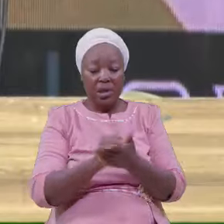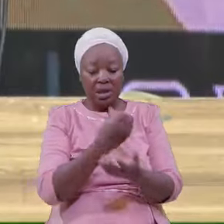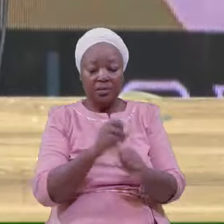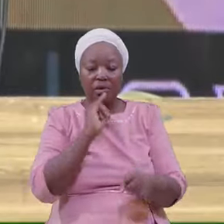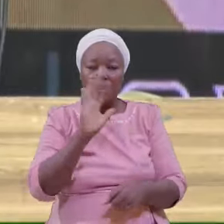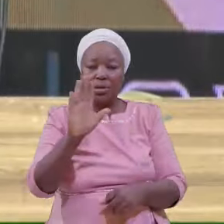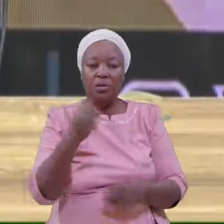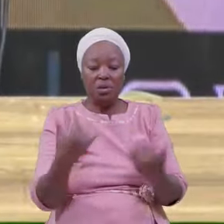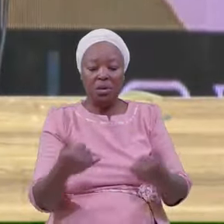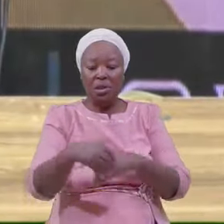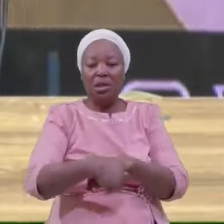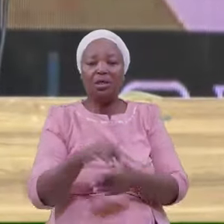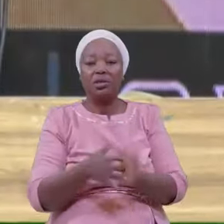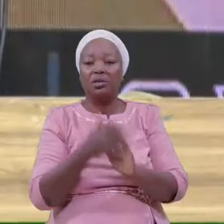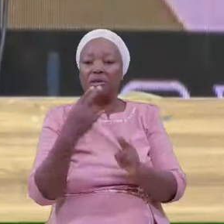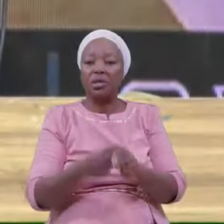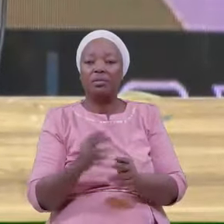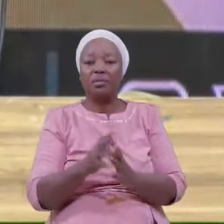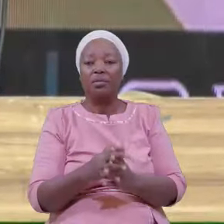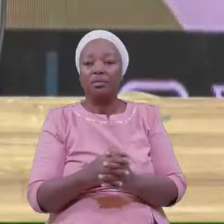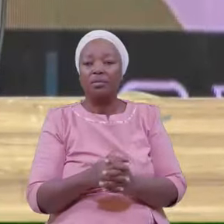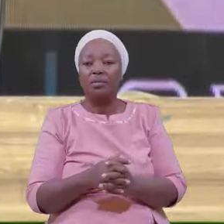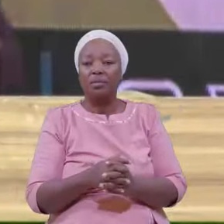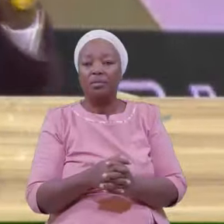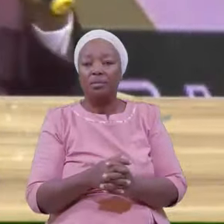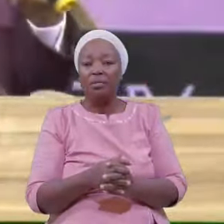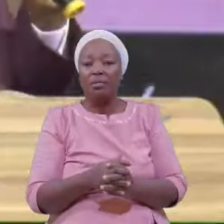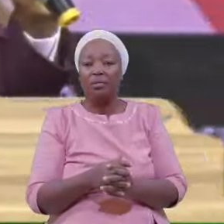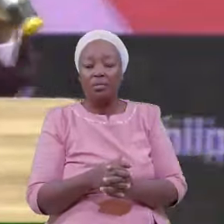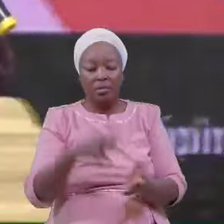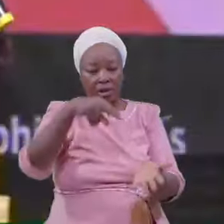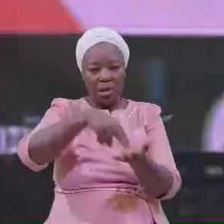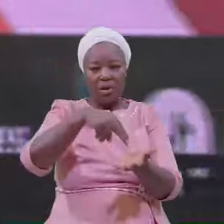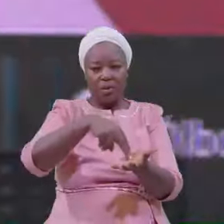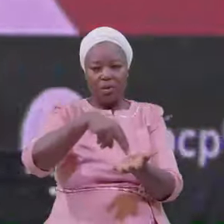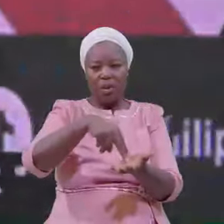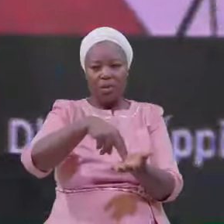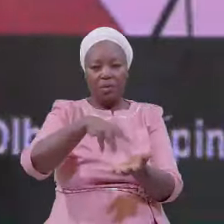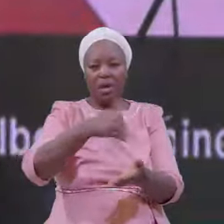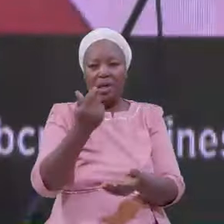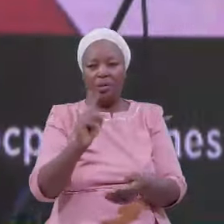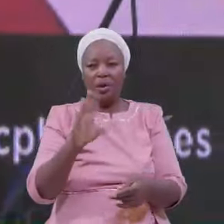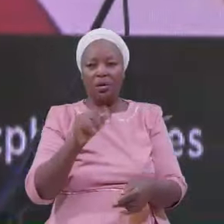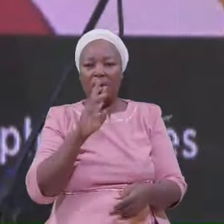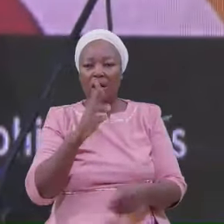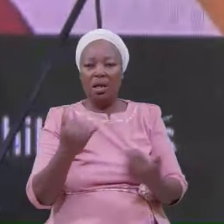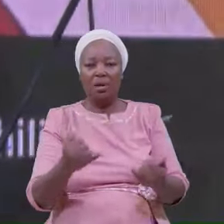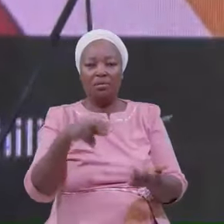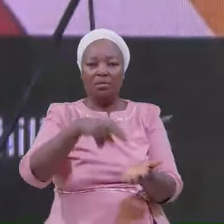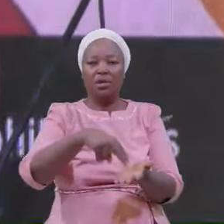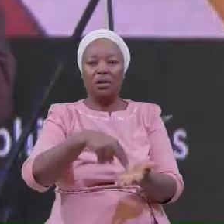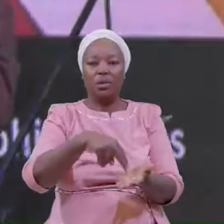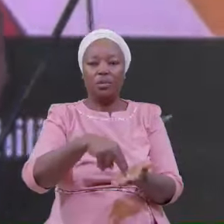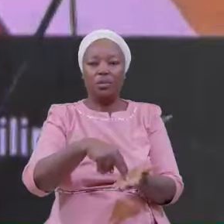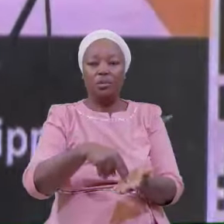Ang kaligtasan ay nasa atin ngayong gabing ito. Stand up wherever you are. Tumayo ka. You are coming to